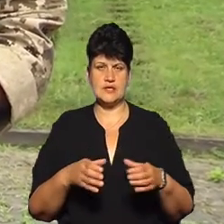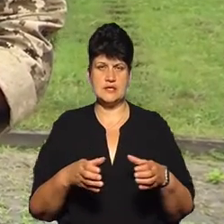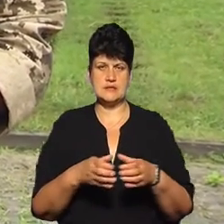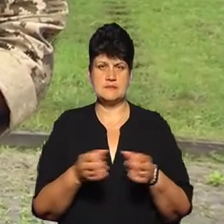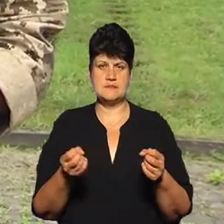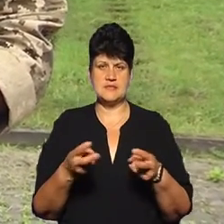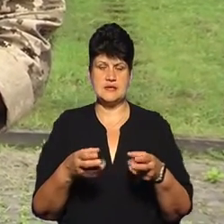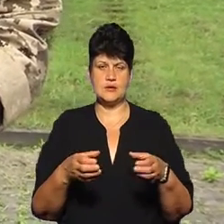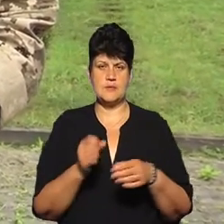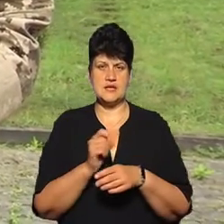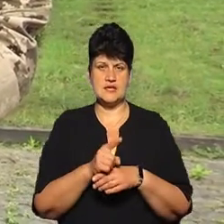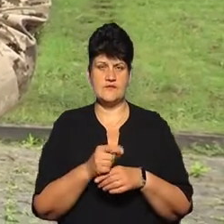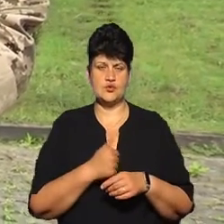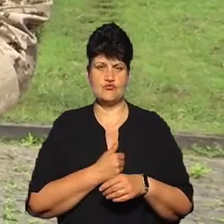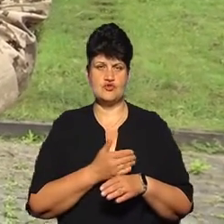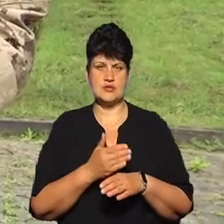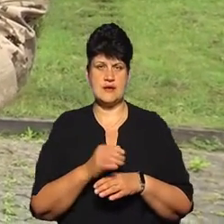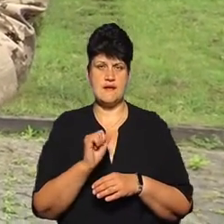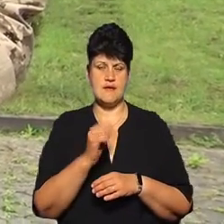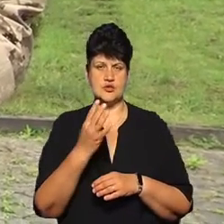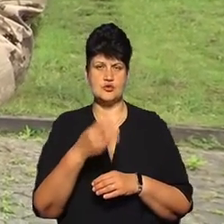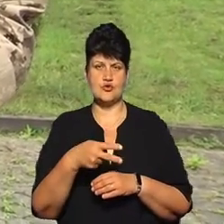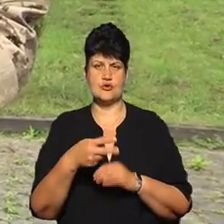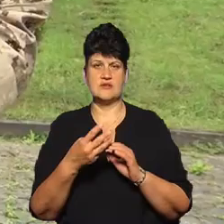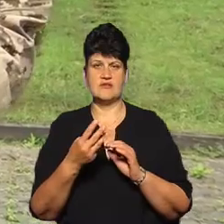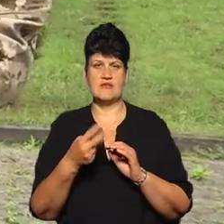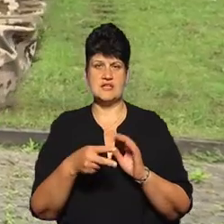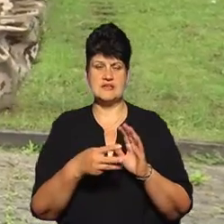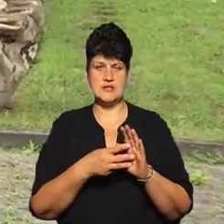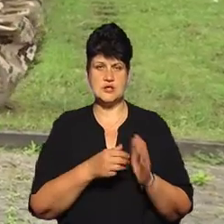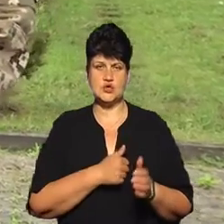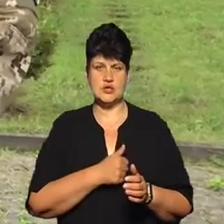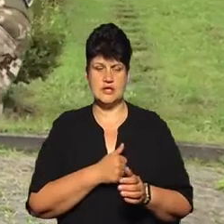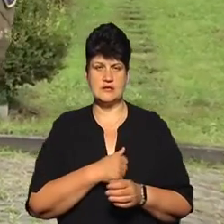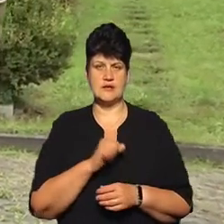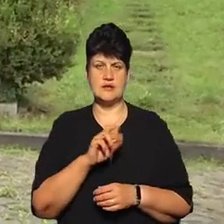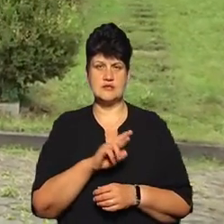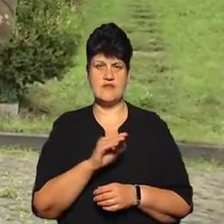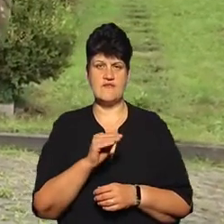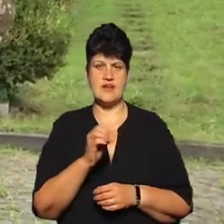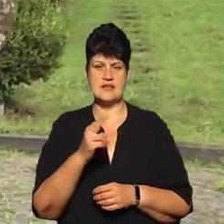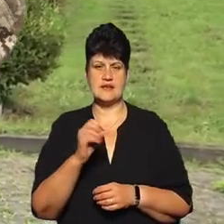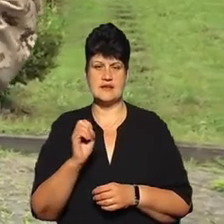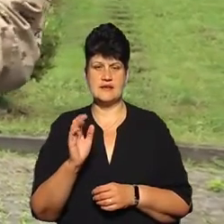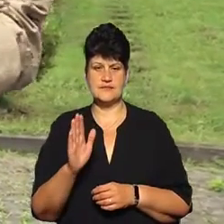призначення військової частини А-40-28 солдата Ярослава Федьківа